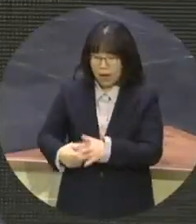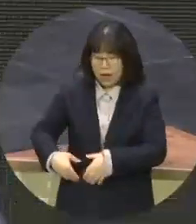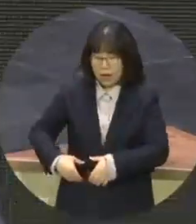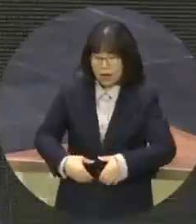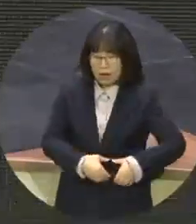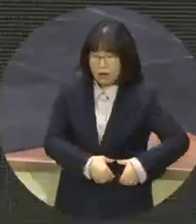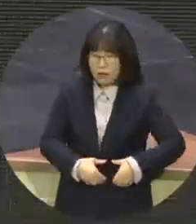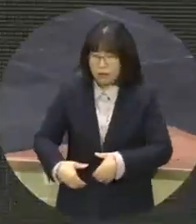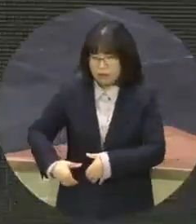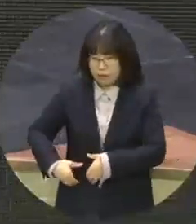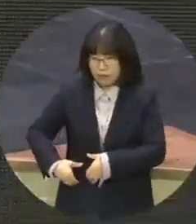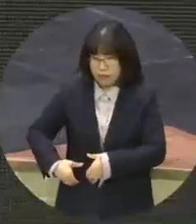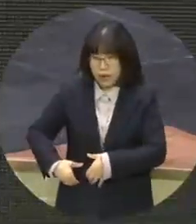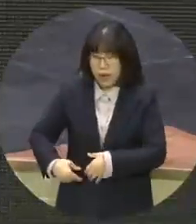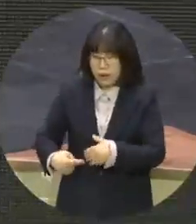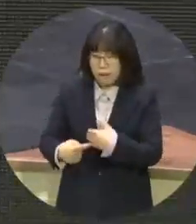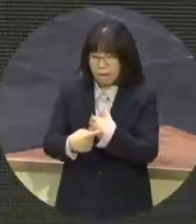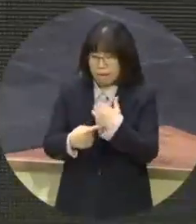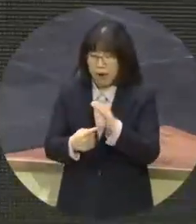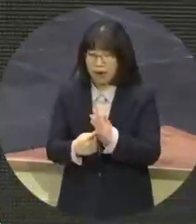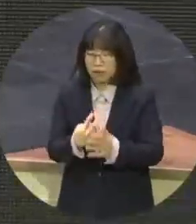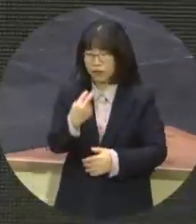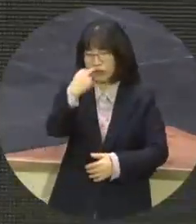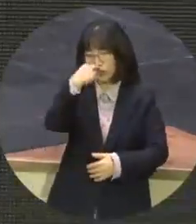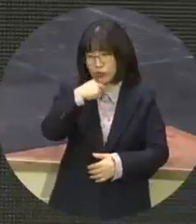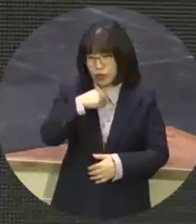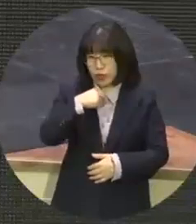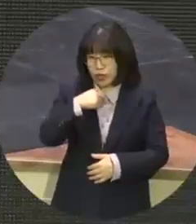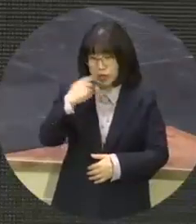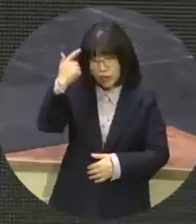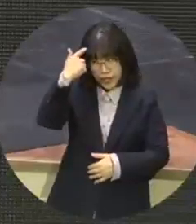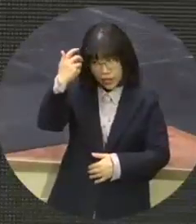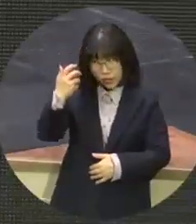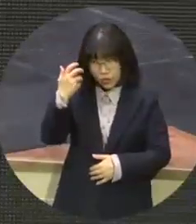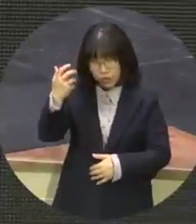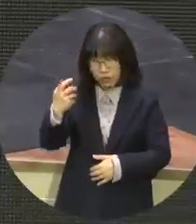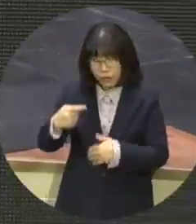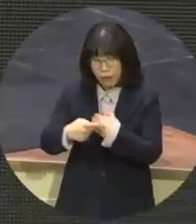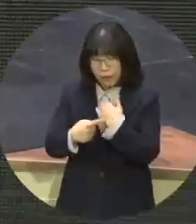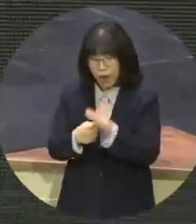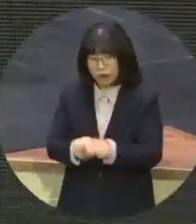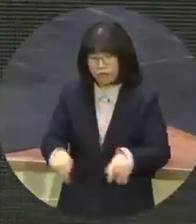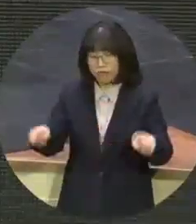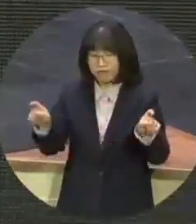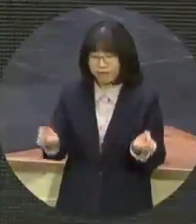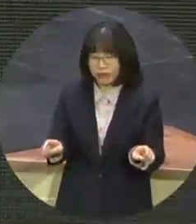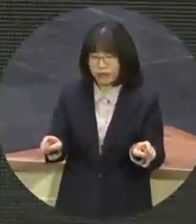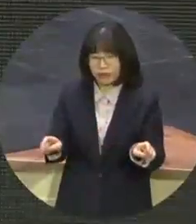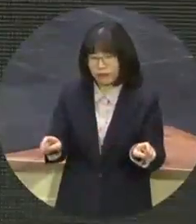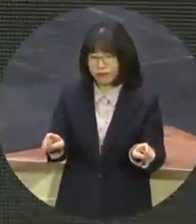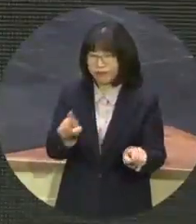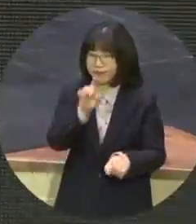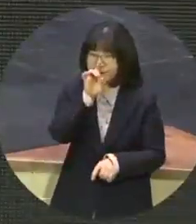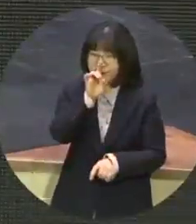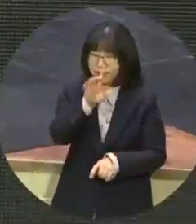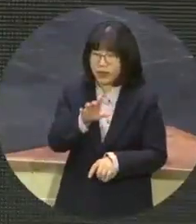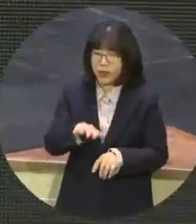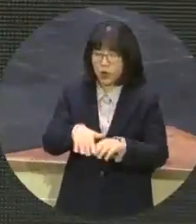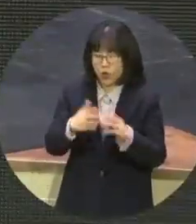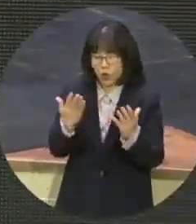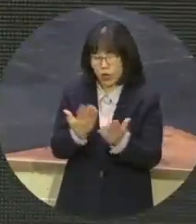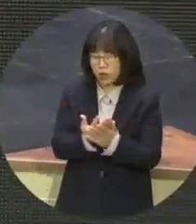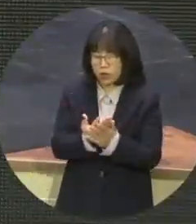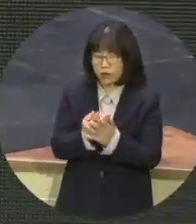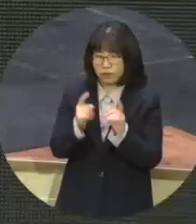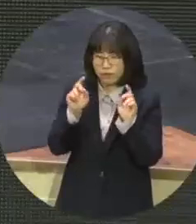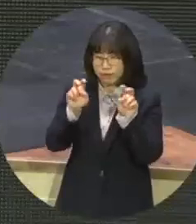영적인 삶에 있어서 두 마음을 품는 것, 영적인 신앙생활하면서 두 마음을 품는 것, 이게 얼마나